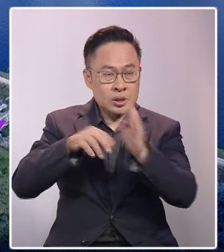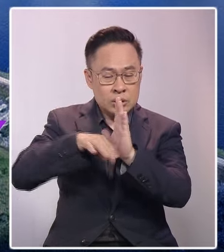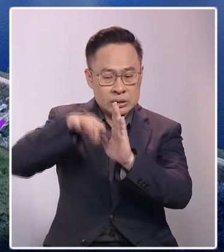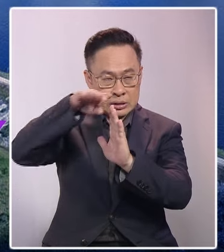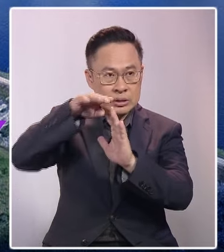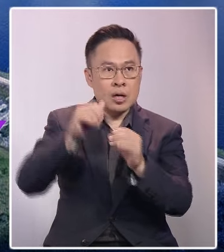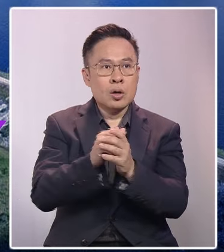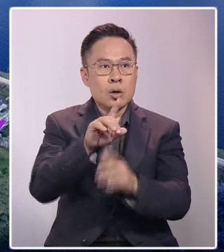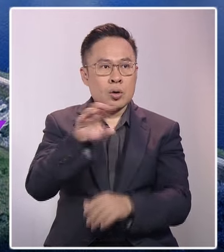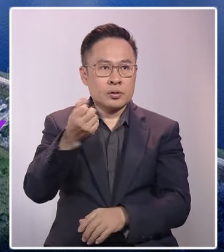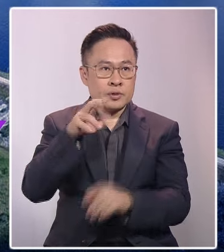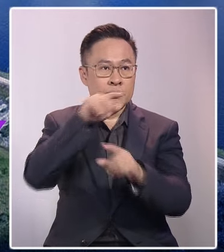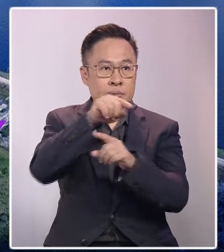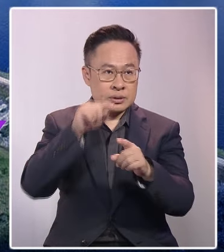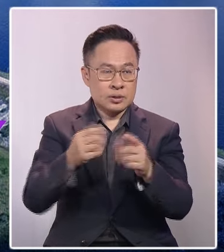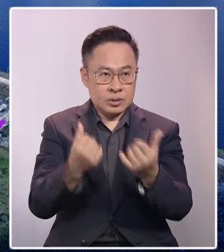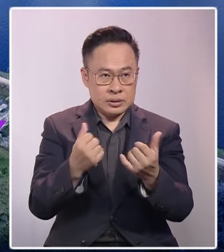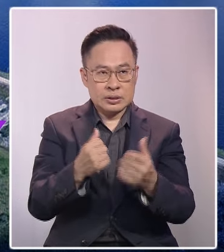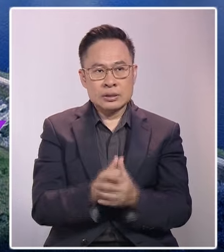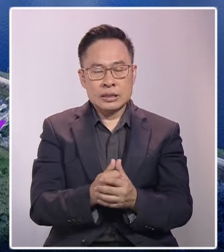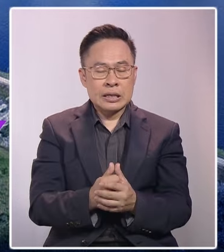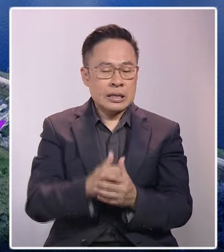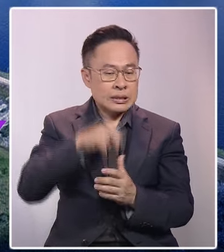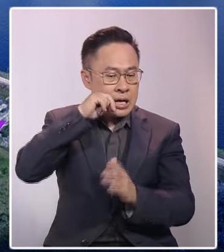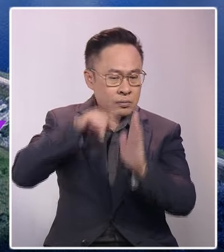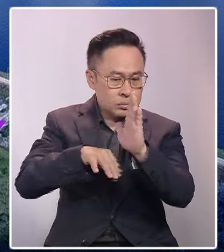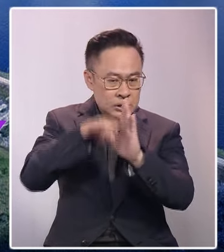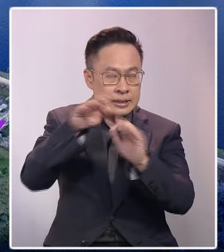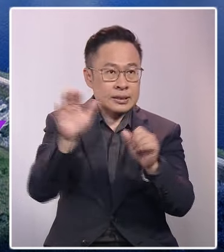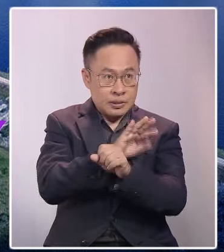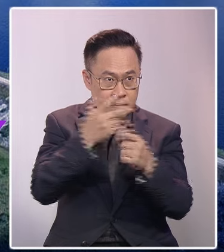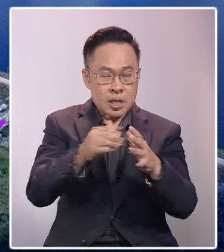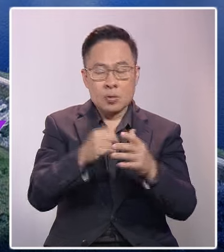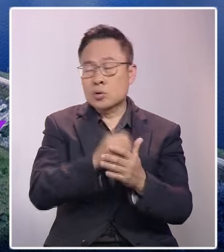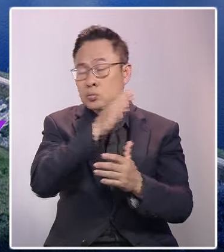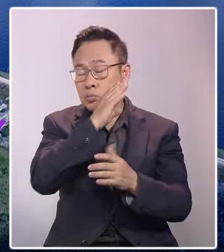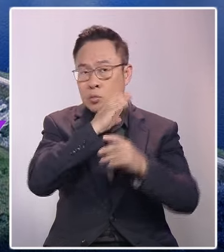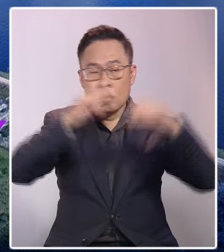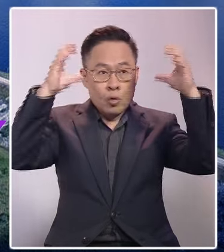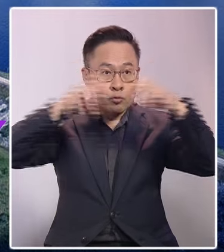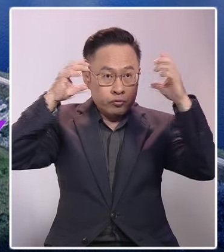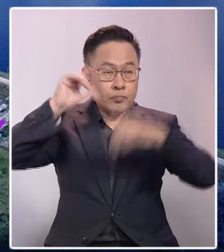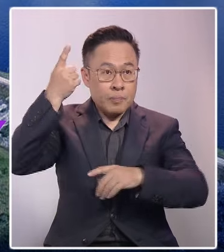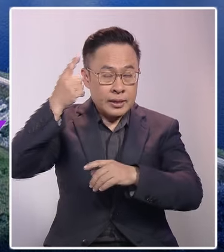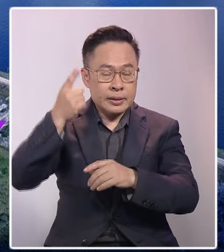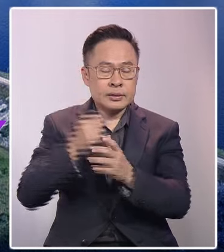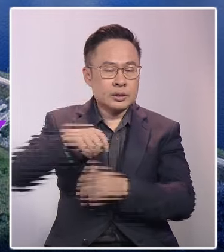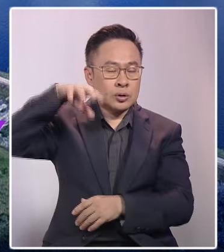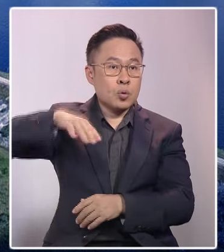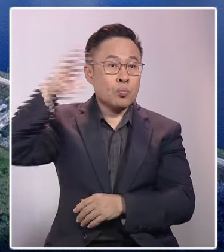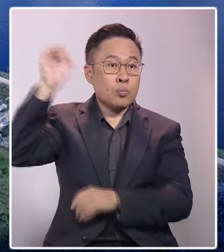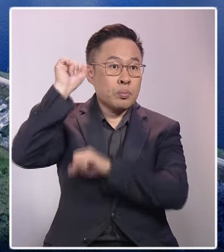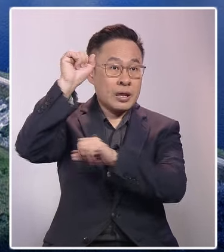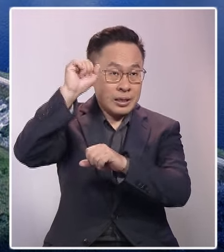เนี่ย 113 perะนะ 113เพมันก็ทำให้บวกกับที่กมอุตุนิยมวิทยาบอกว่าเดี๋ยวช่วงตั้งแต่วันที่